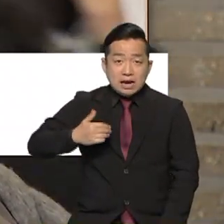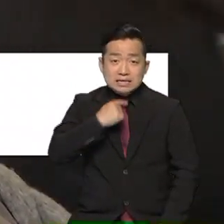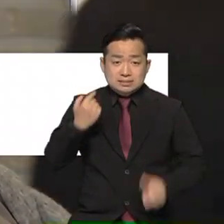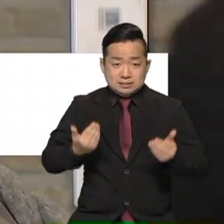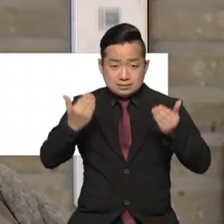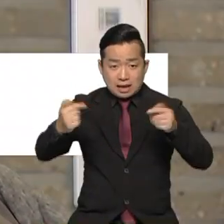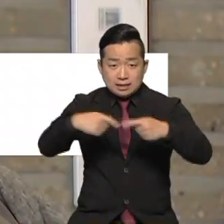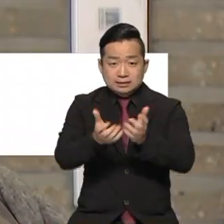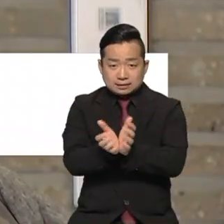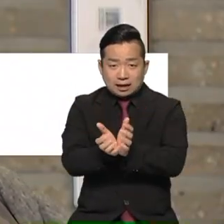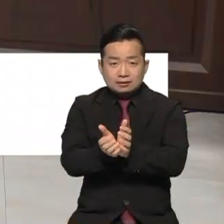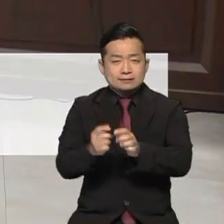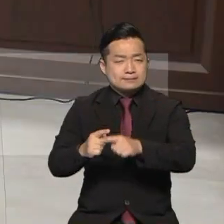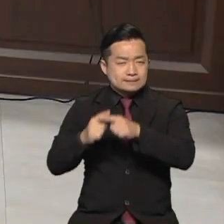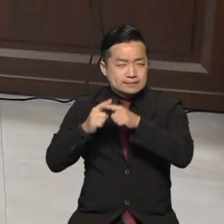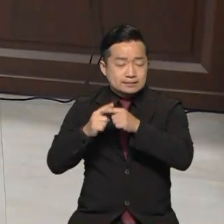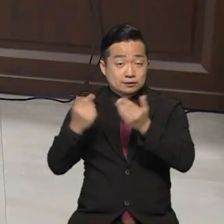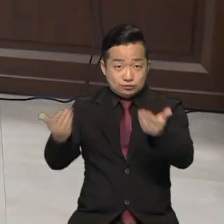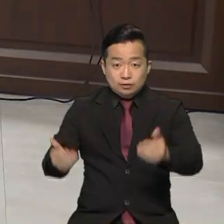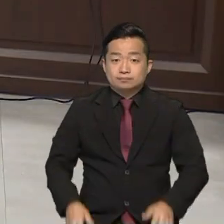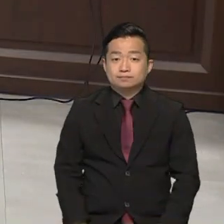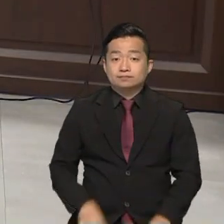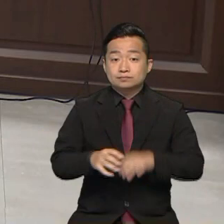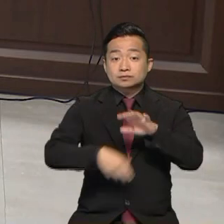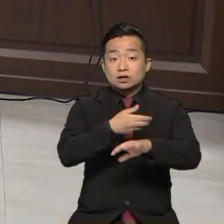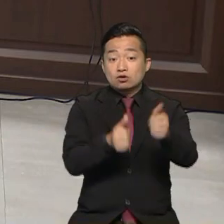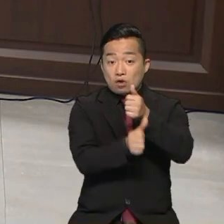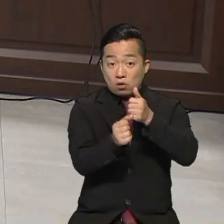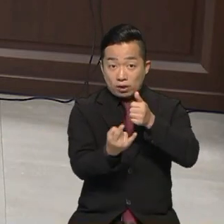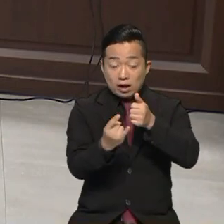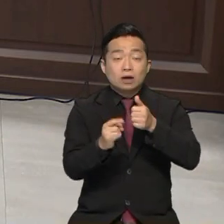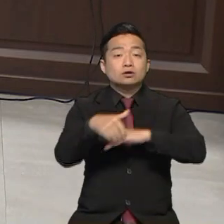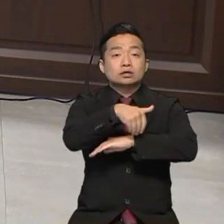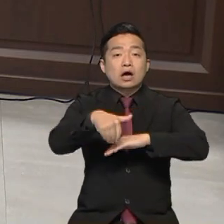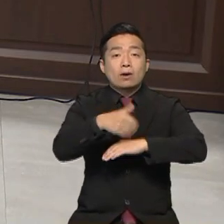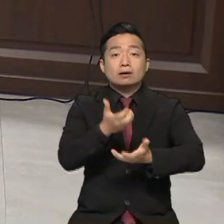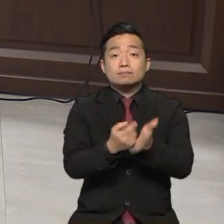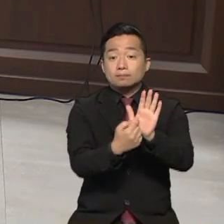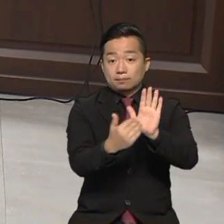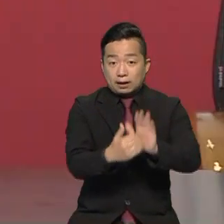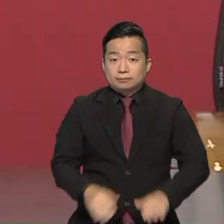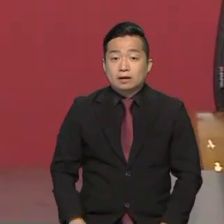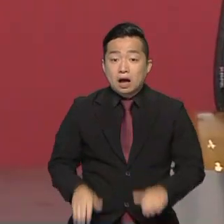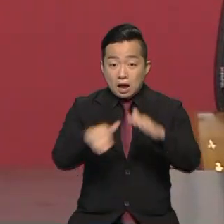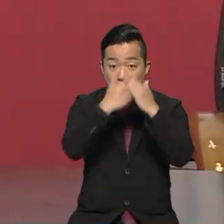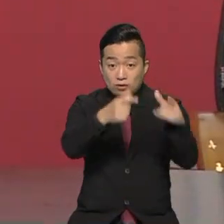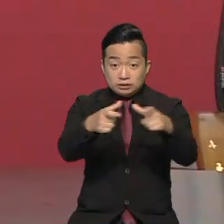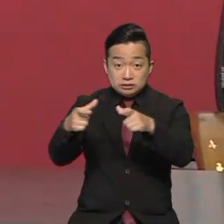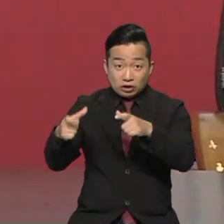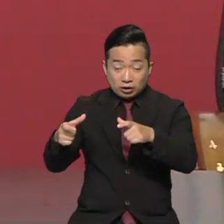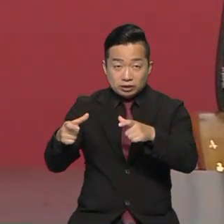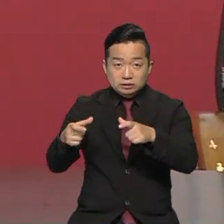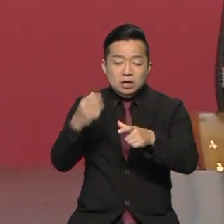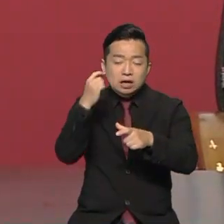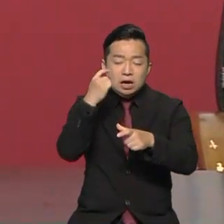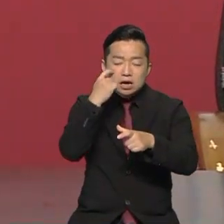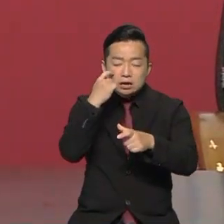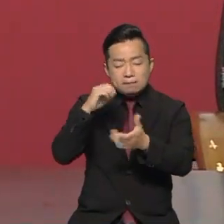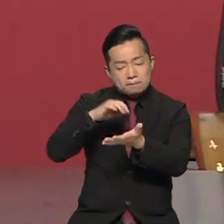당을 위해서 희생해야 됩니다. 혁신위는 4호 혁신안도 내놨습니다. 모든 지역에 전략 공천을